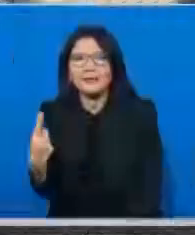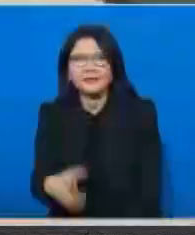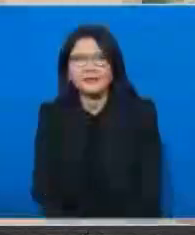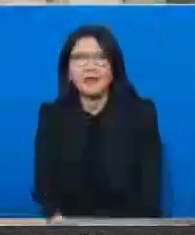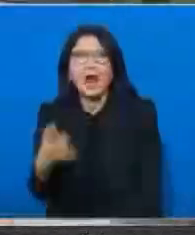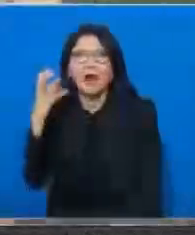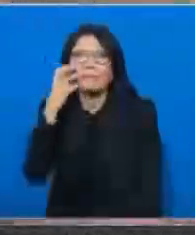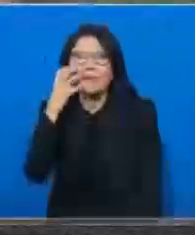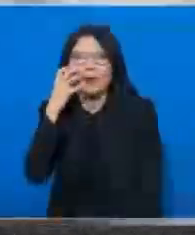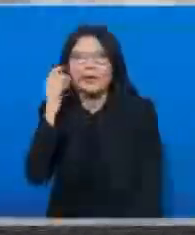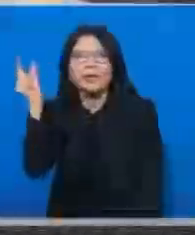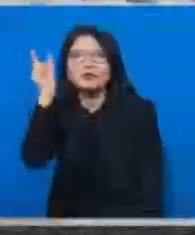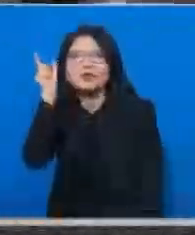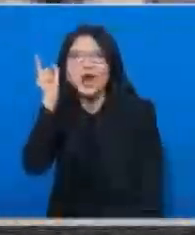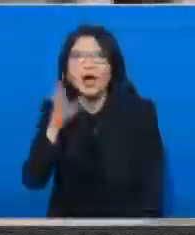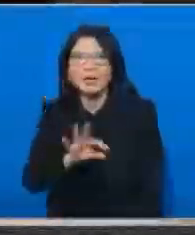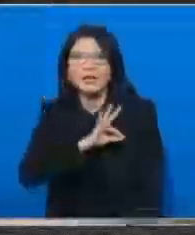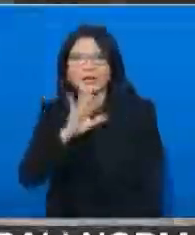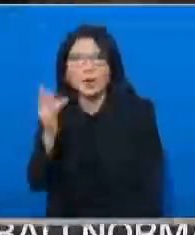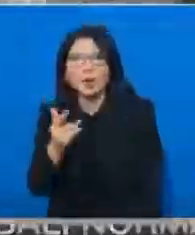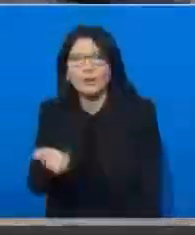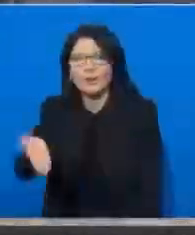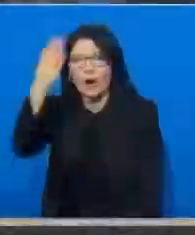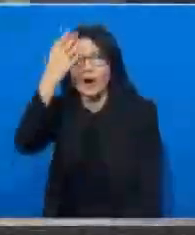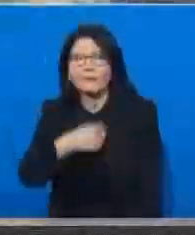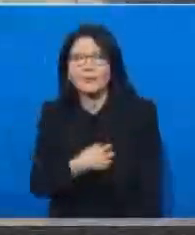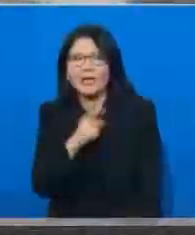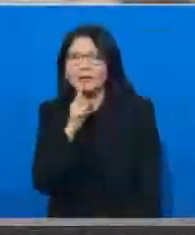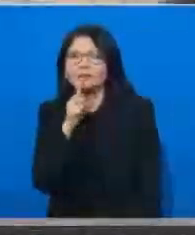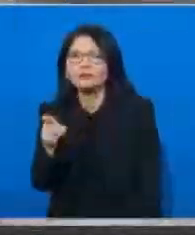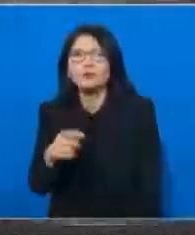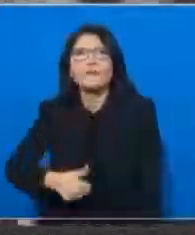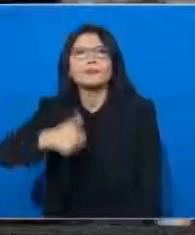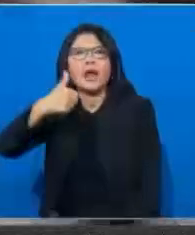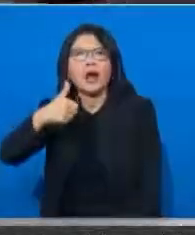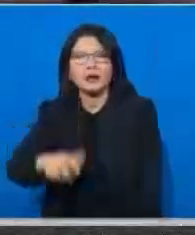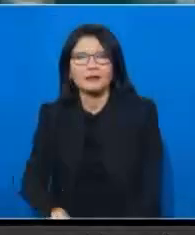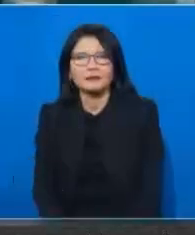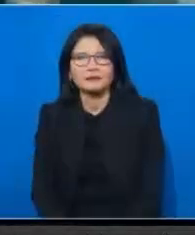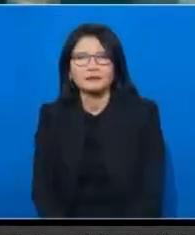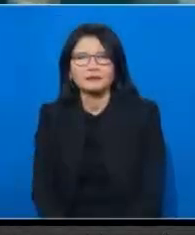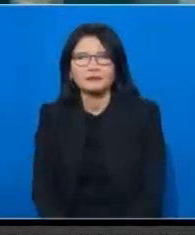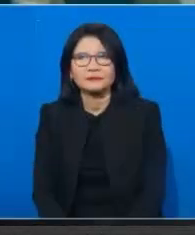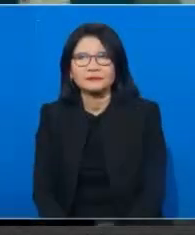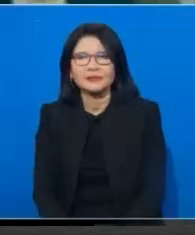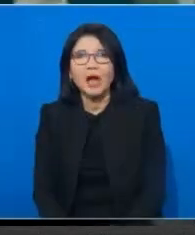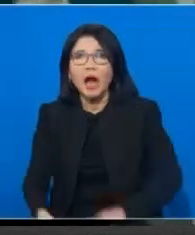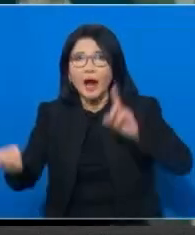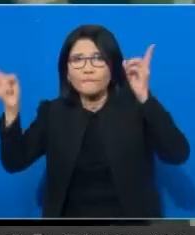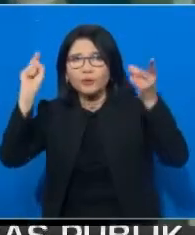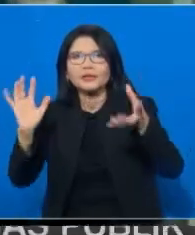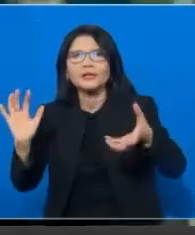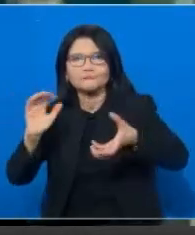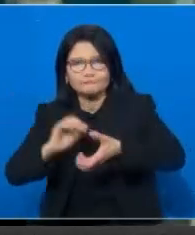Prabowo Sandiaga Uno dan Jokowi Ma'ruf Amin, saling klaim kemenangan usai Pilpres. Politik rekonsiliasi